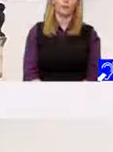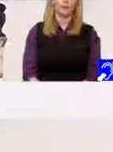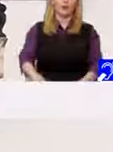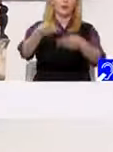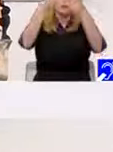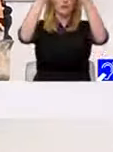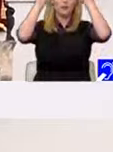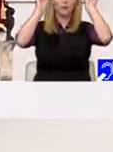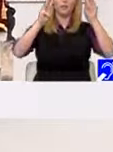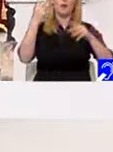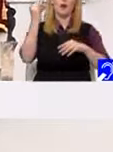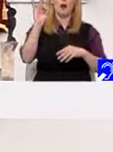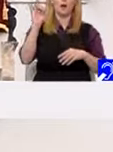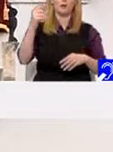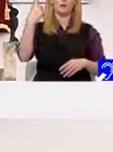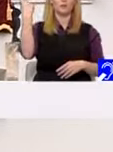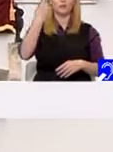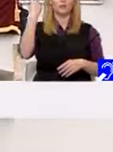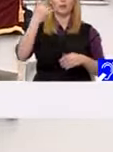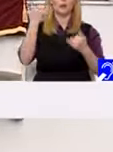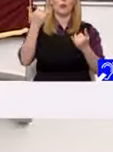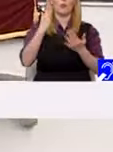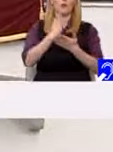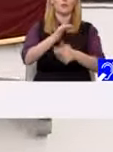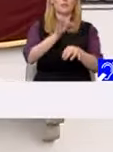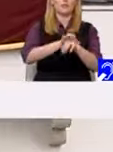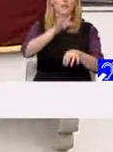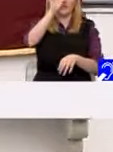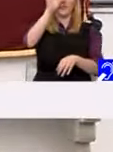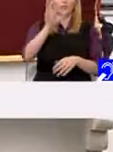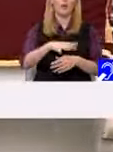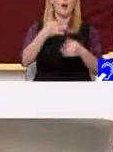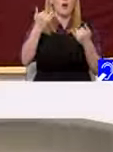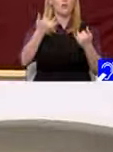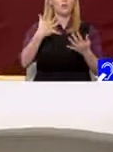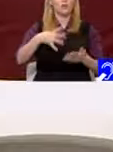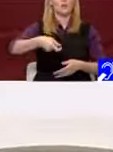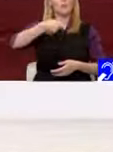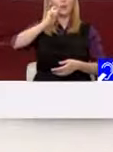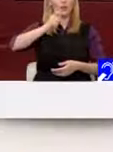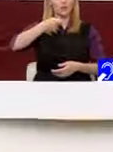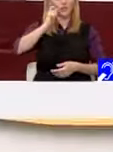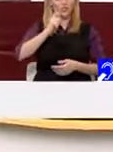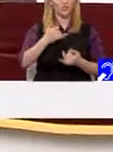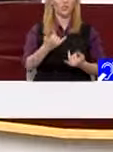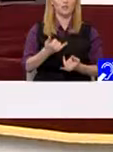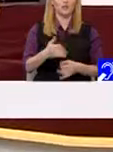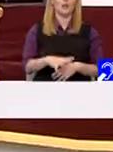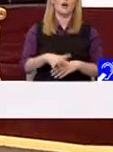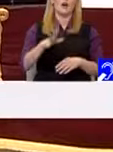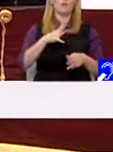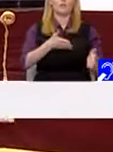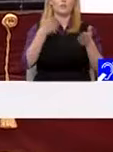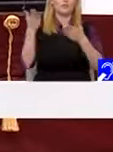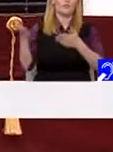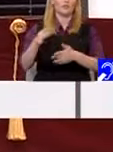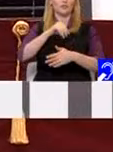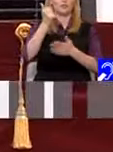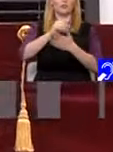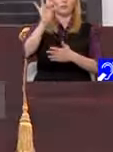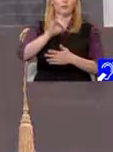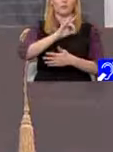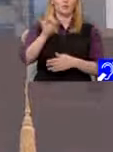Regele Mihai I al României, aflat la reședința din Elveția, a primit Sfânta Împărtășanie de la un trimis al Mitropoliei Europei Occidentale și